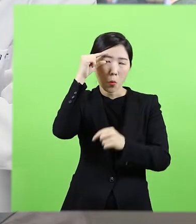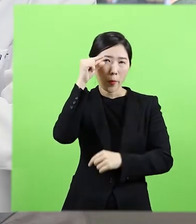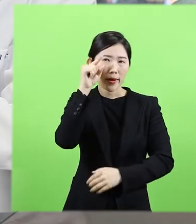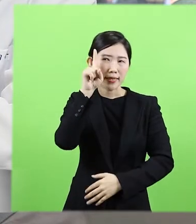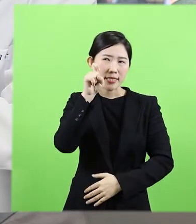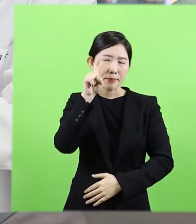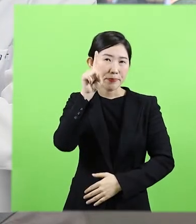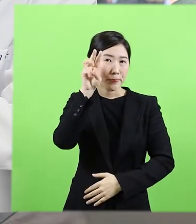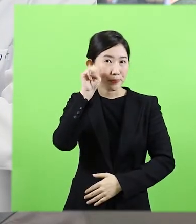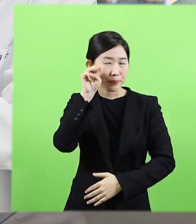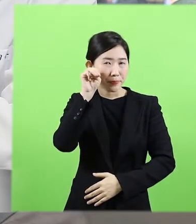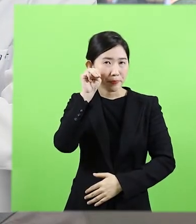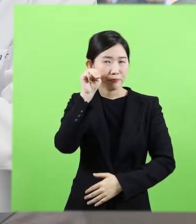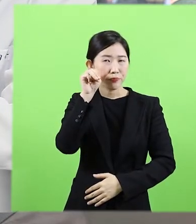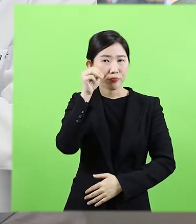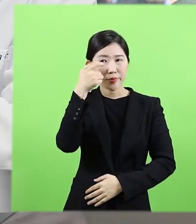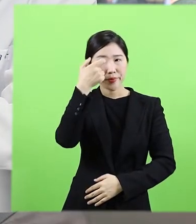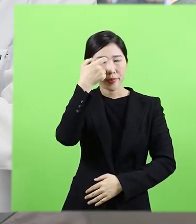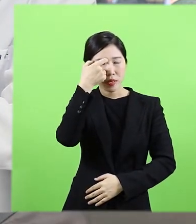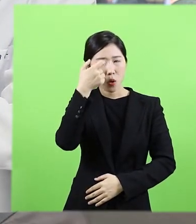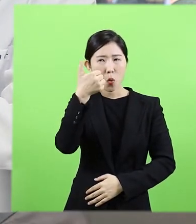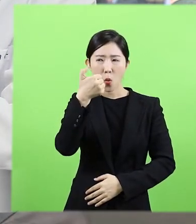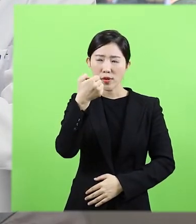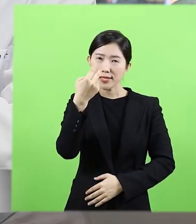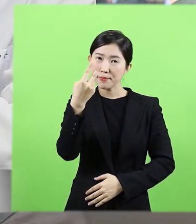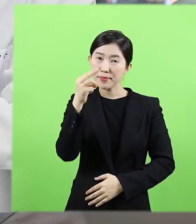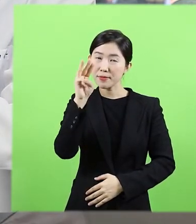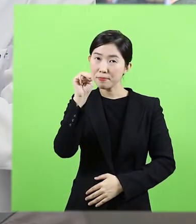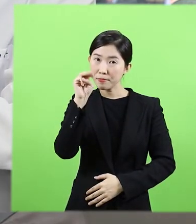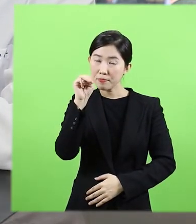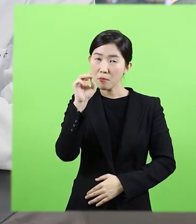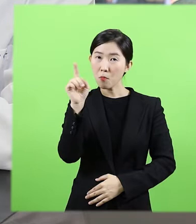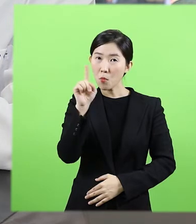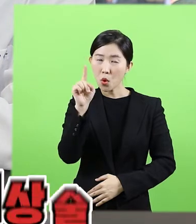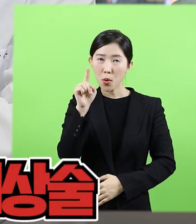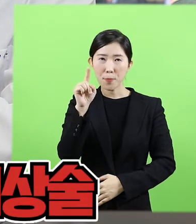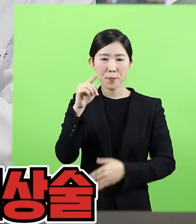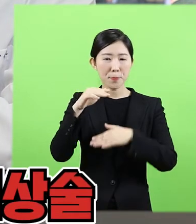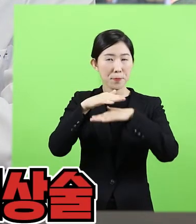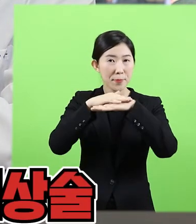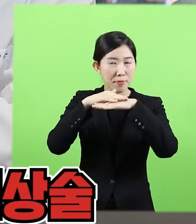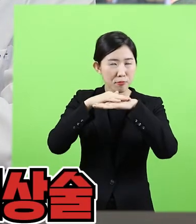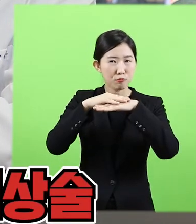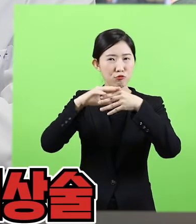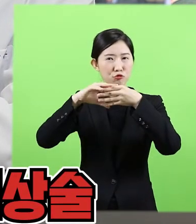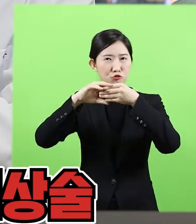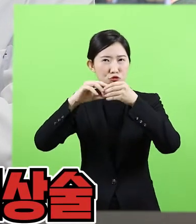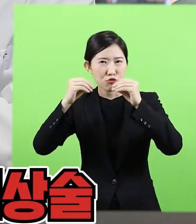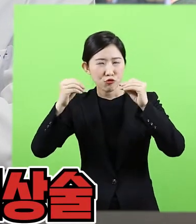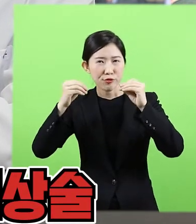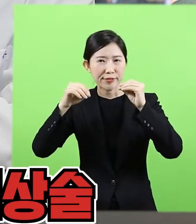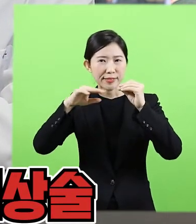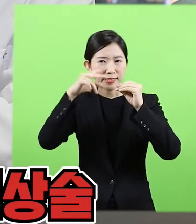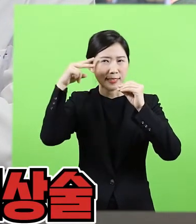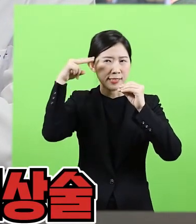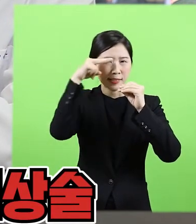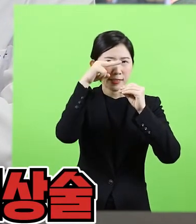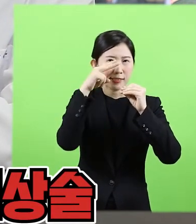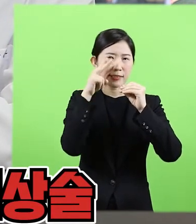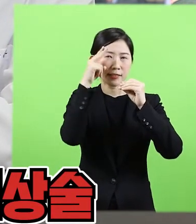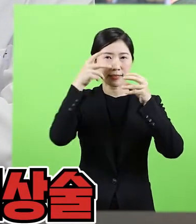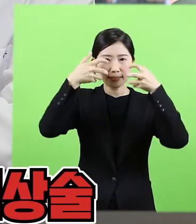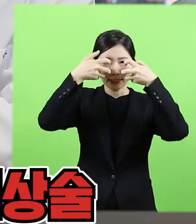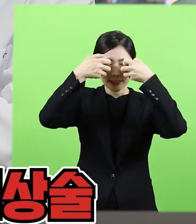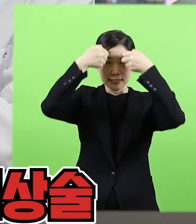폭을 한 11mm, 길이로는 한 52mm를 피부하고 근육하고 근막을 다